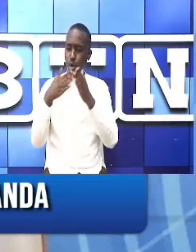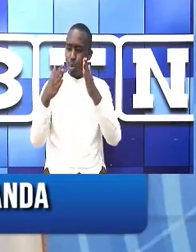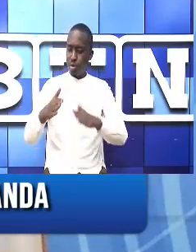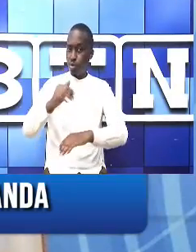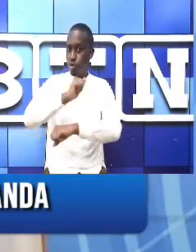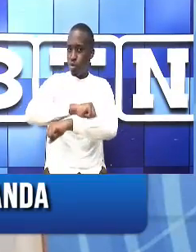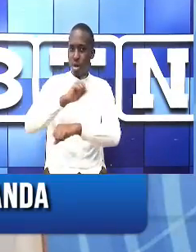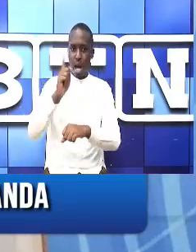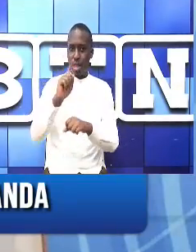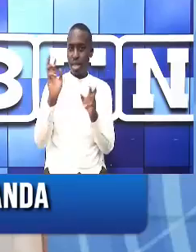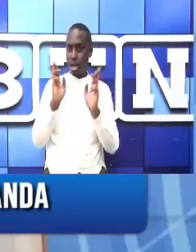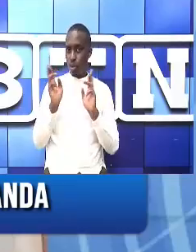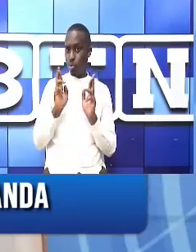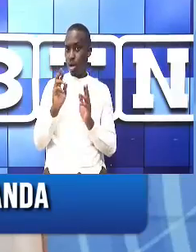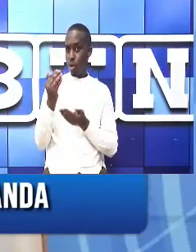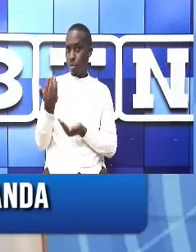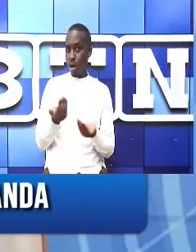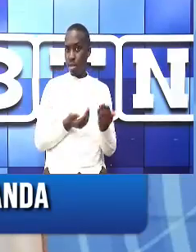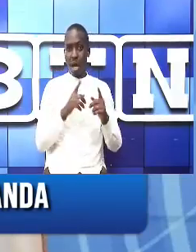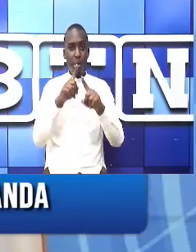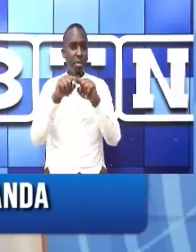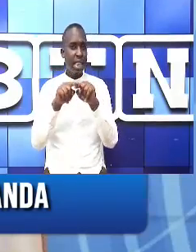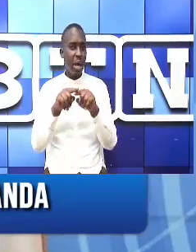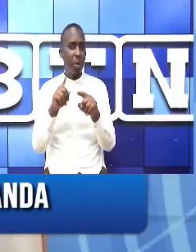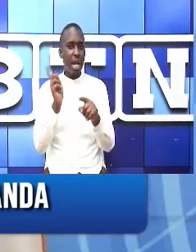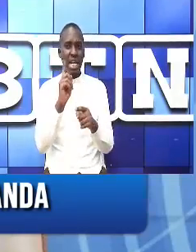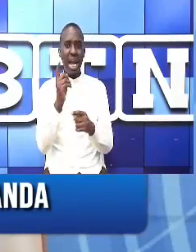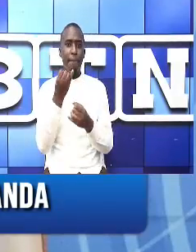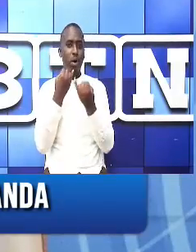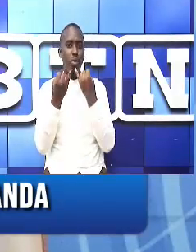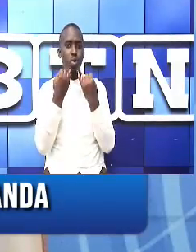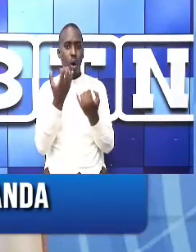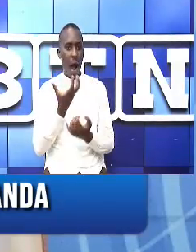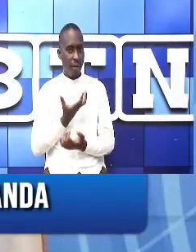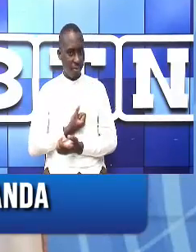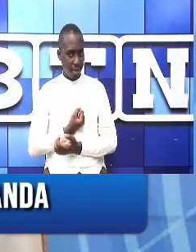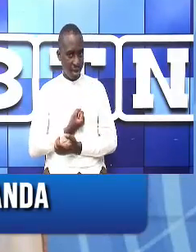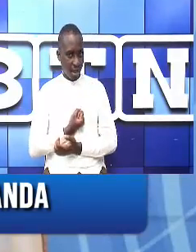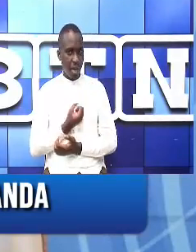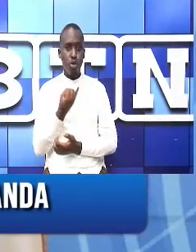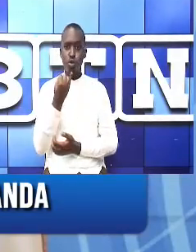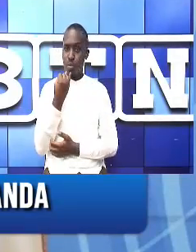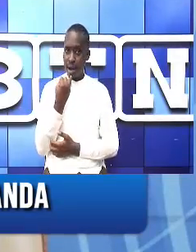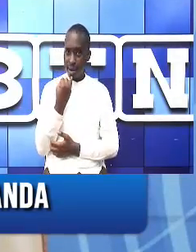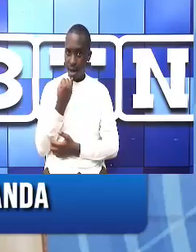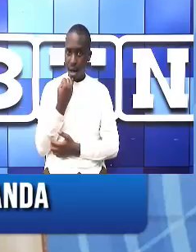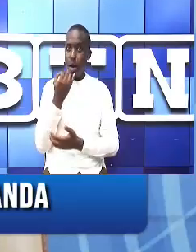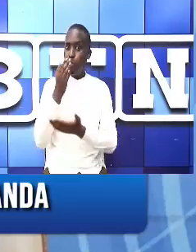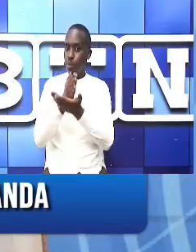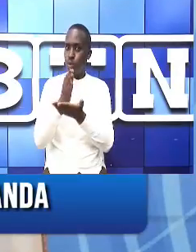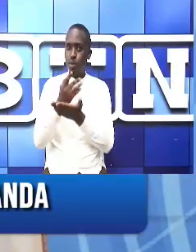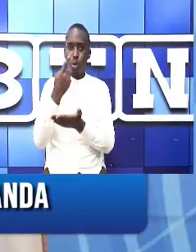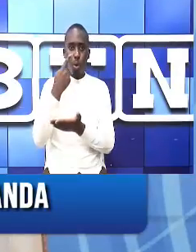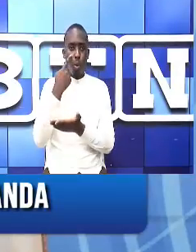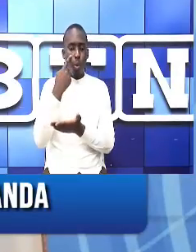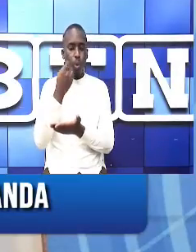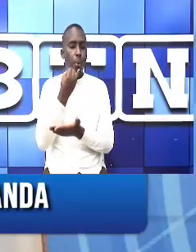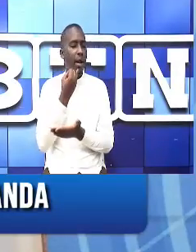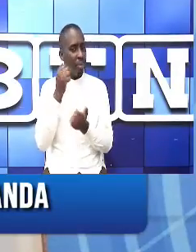w'ishuri atiteguye kumwakira bitewe nuko nta makuru afite y'uwo mwana mu by'ukuri uwo mwana